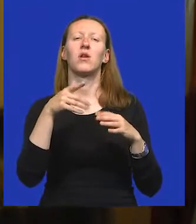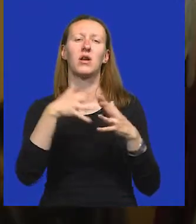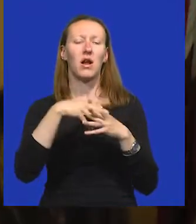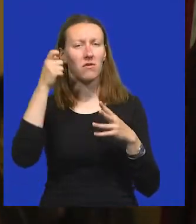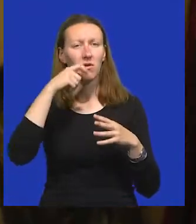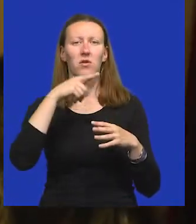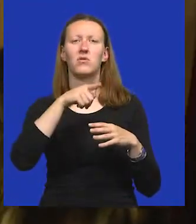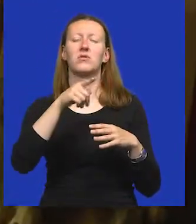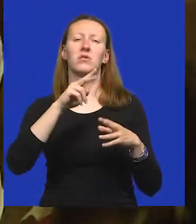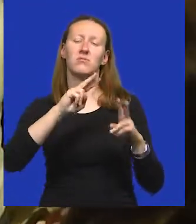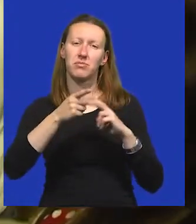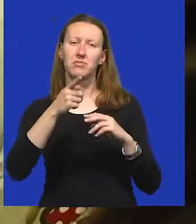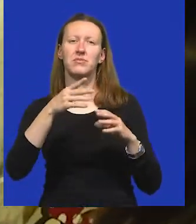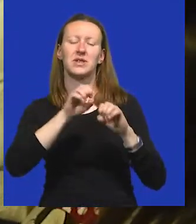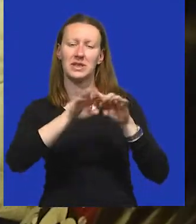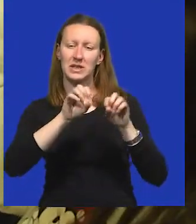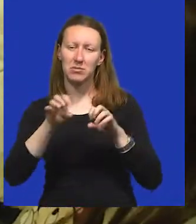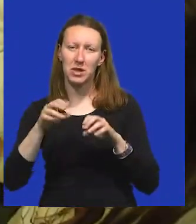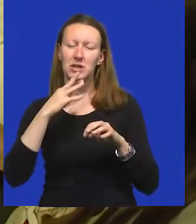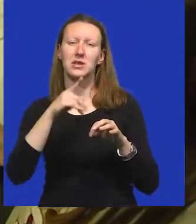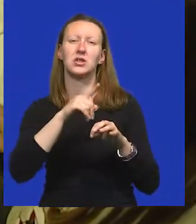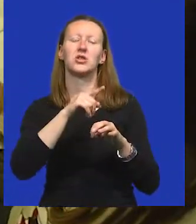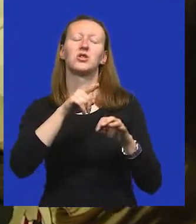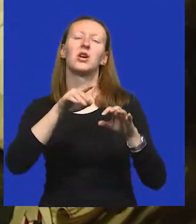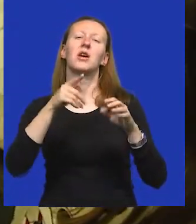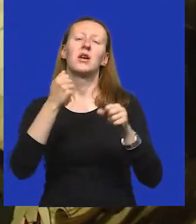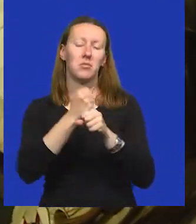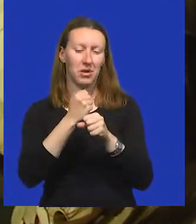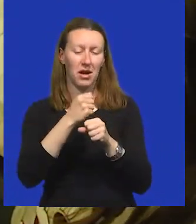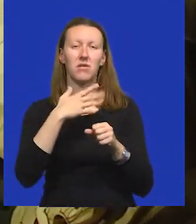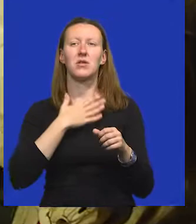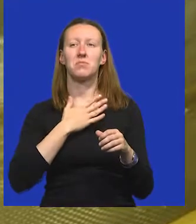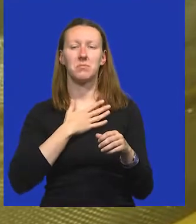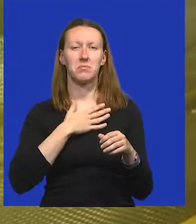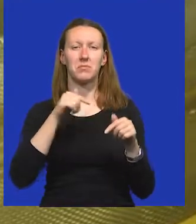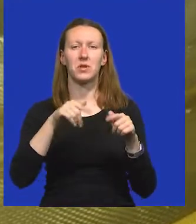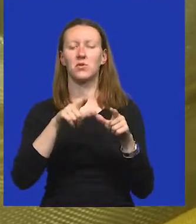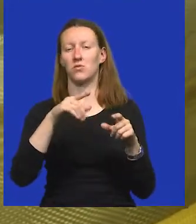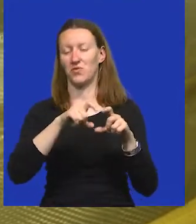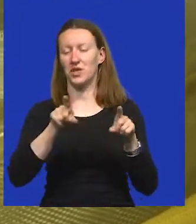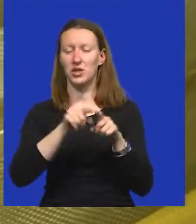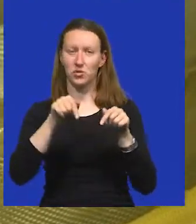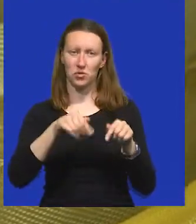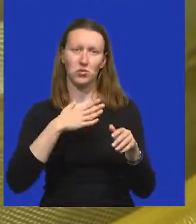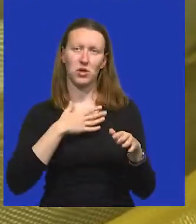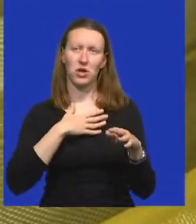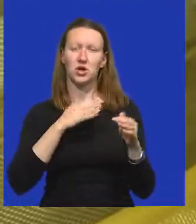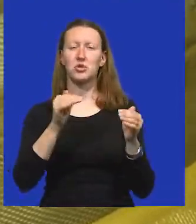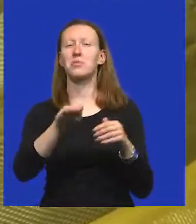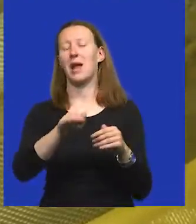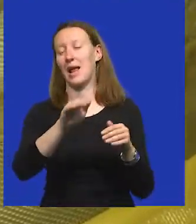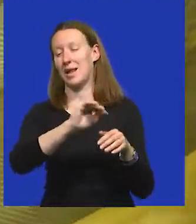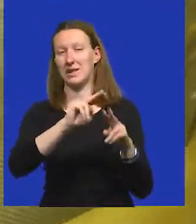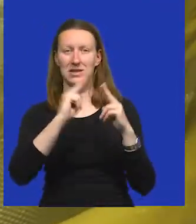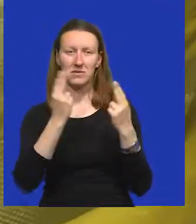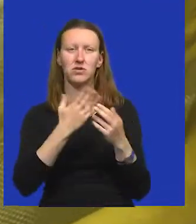città di Dignano ha introdotto la raccolta differenziata dei rifiuti, anche noi nella scuola dell'infanzia, nel nostro mondo